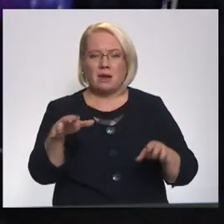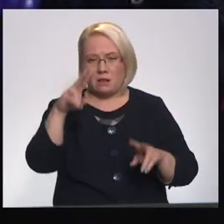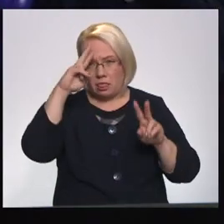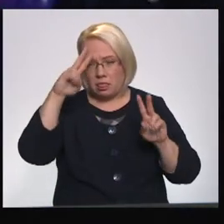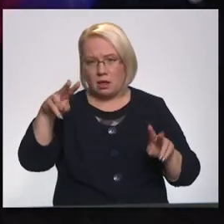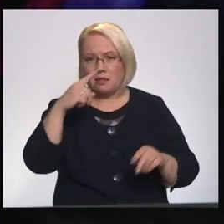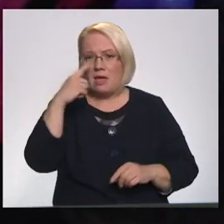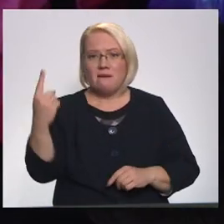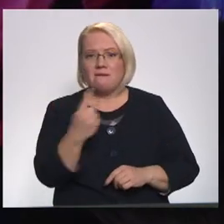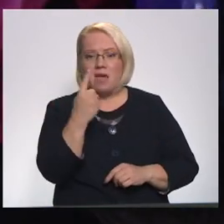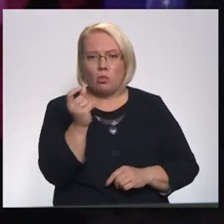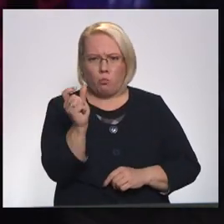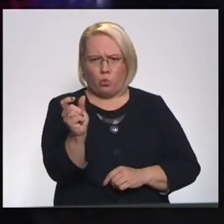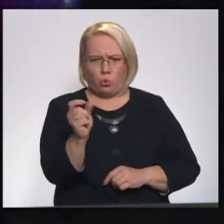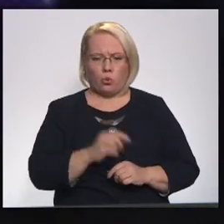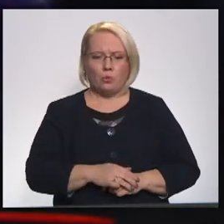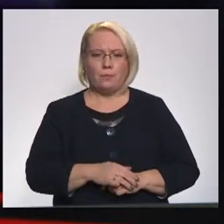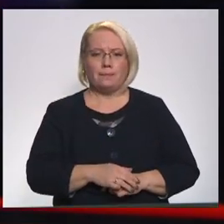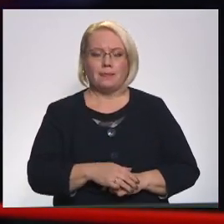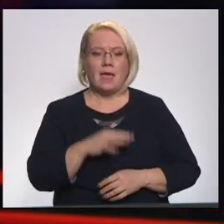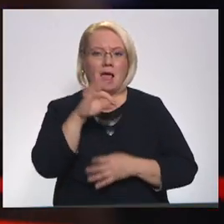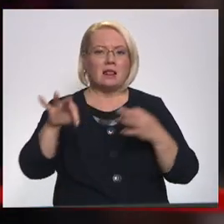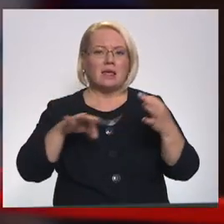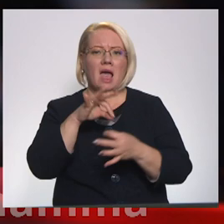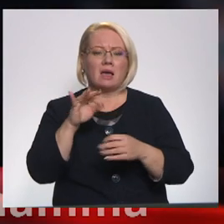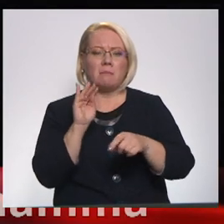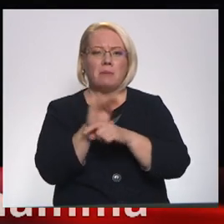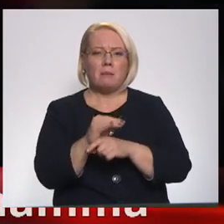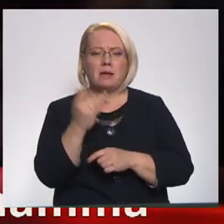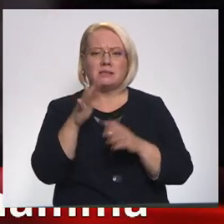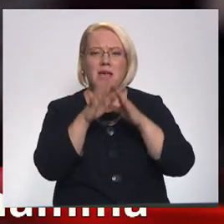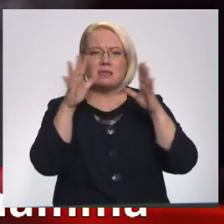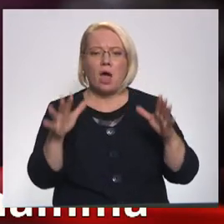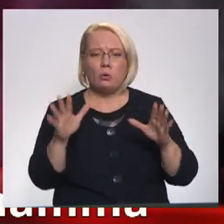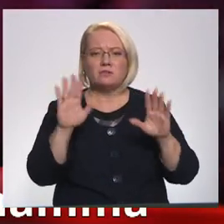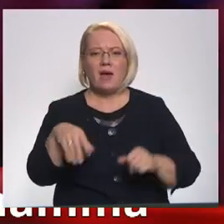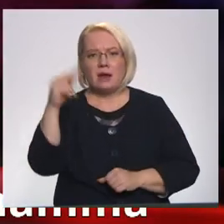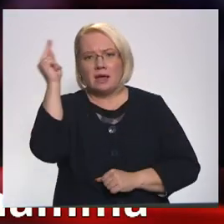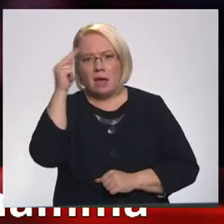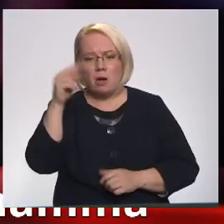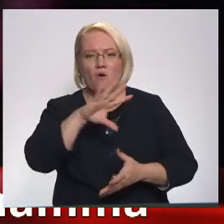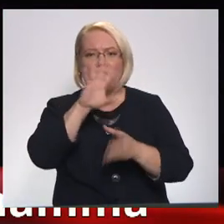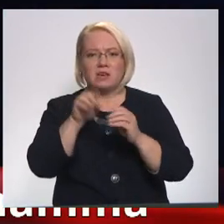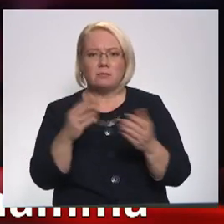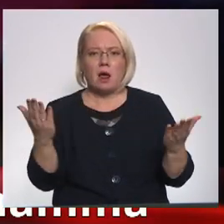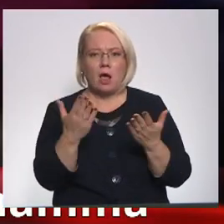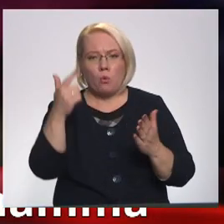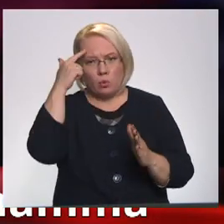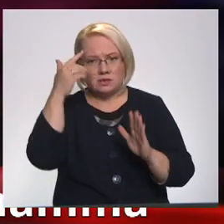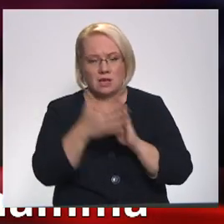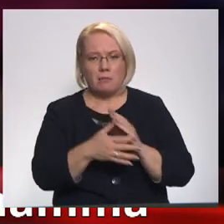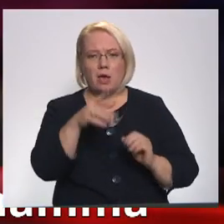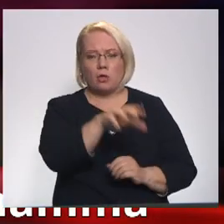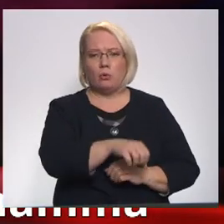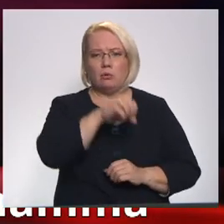pat nevienu kirilicas burtu. Lieki piebilst, cik daudz var iemācīties un vispār kaut ko saprast, ja tiec iesviests